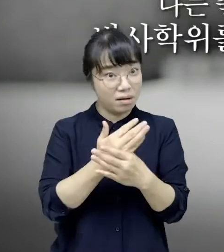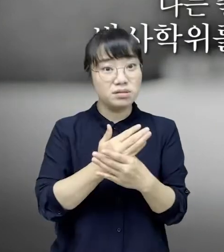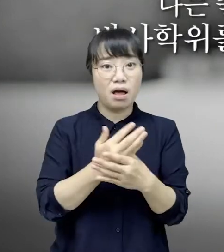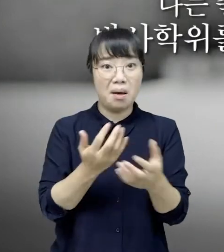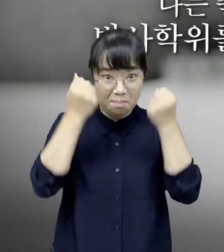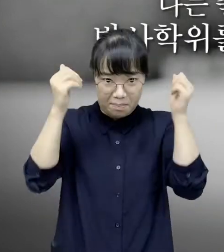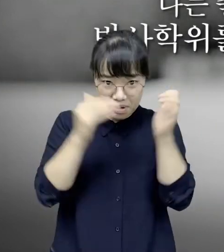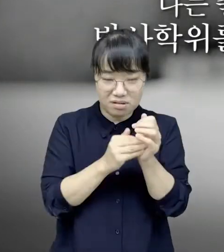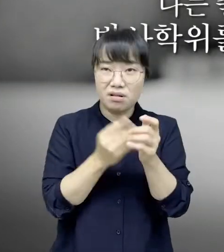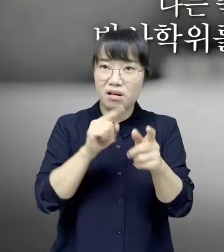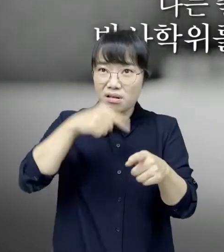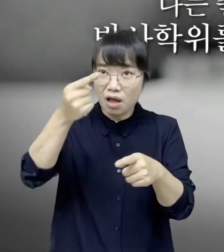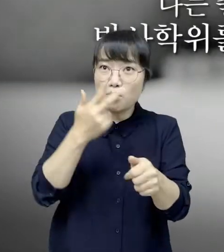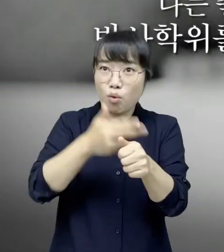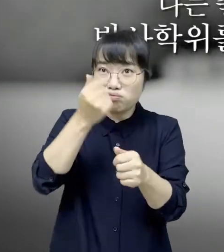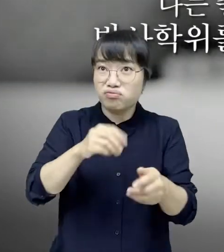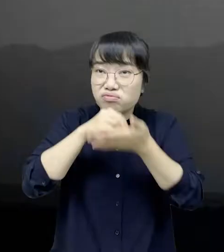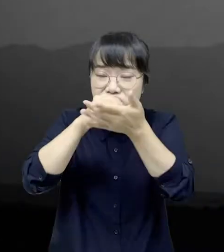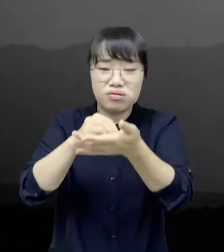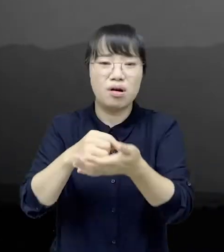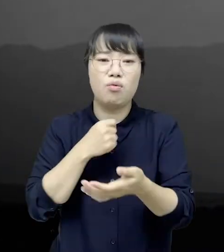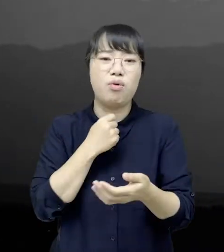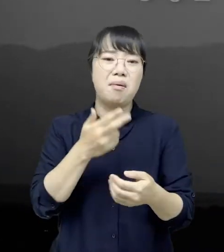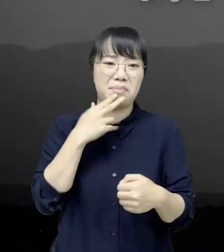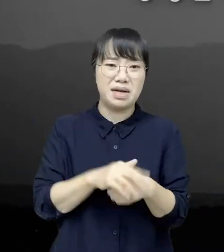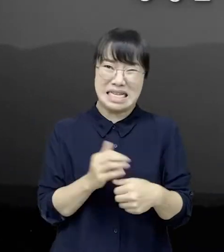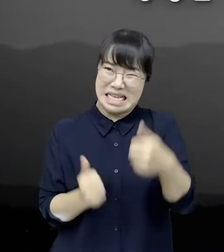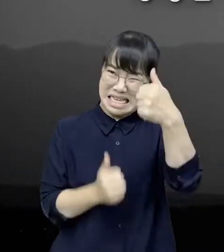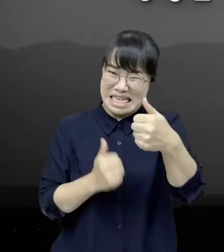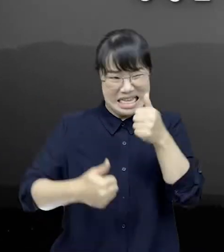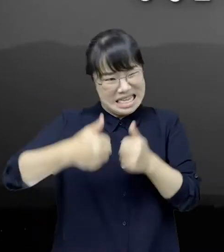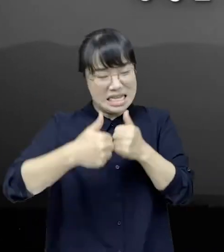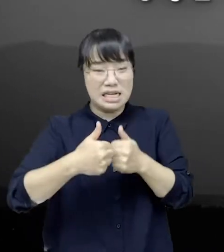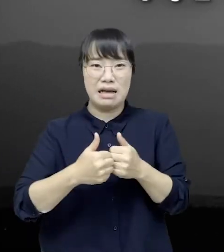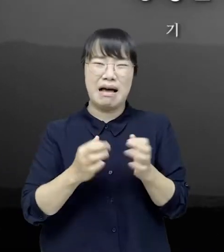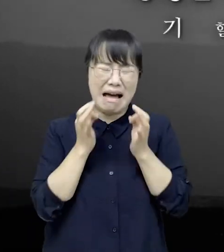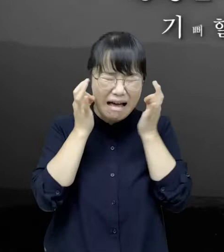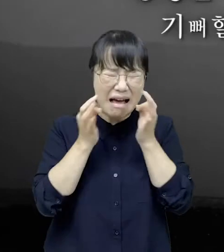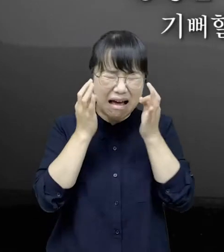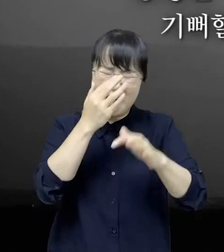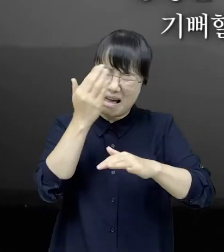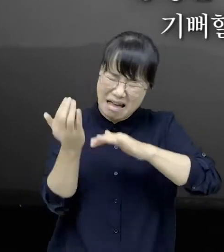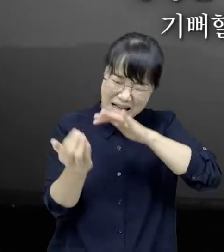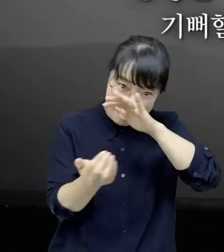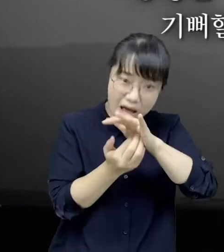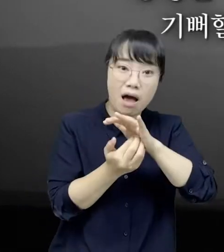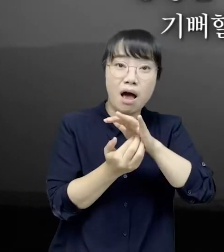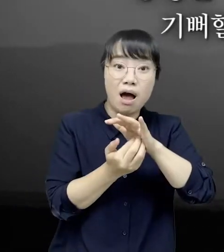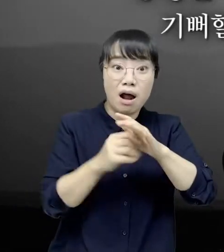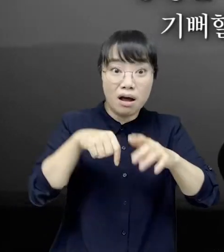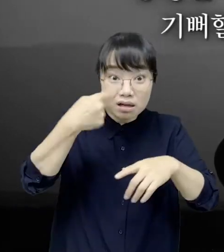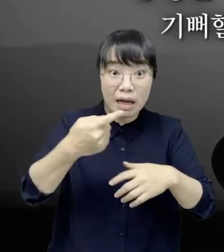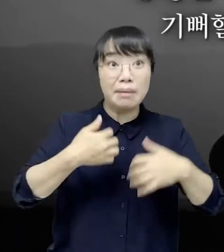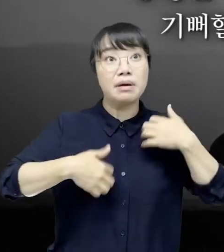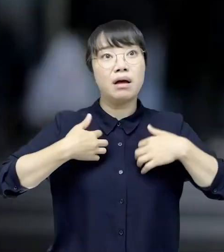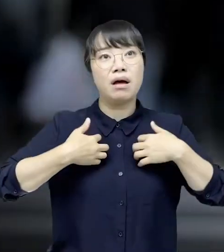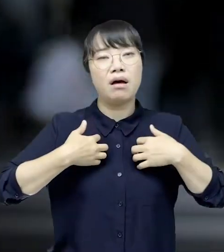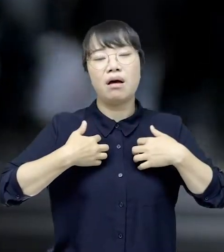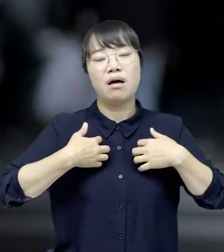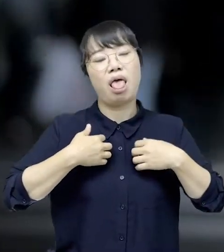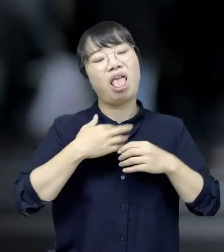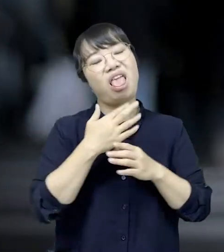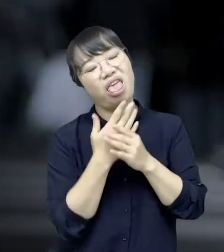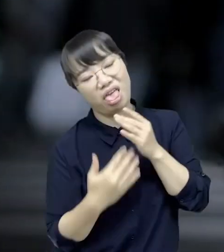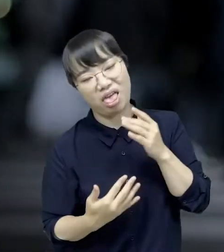박사학위를 따고도 교수가 되려고 하지 않았다. 경쟁을 견디며 온 힘을 다해 이루고 나면 기뻐할 여력도 남아있지